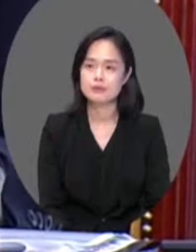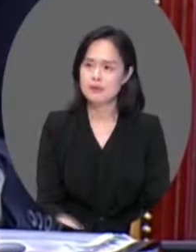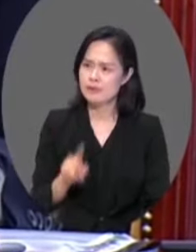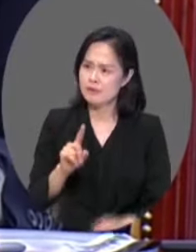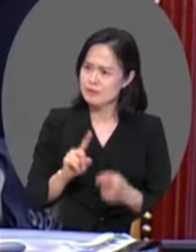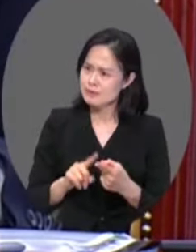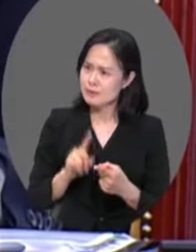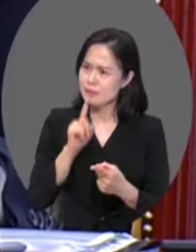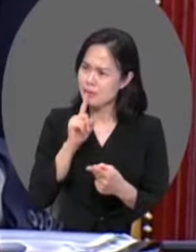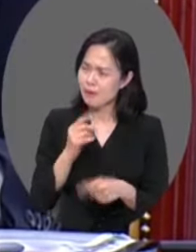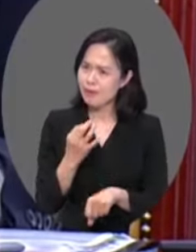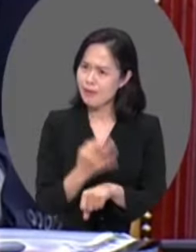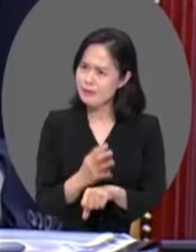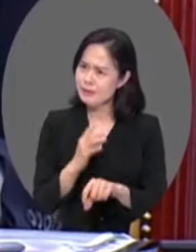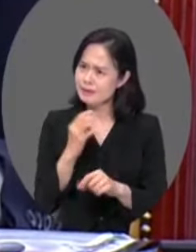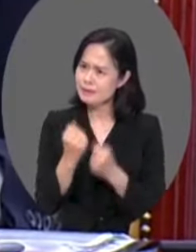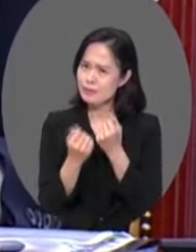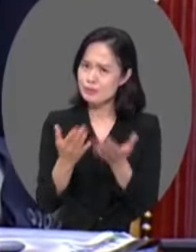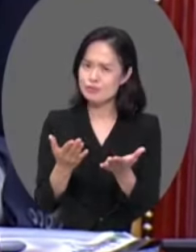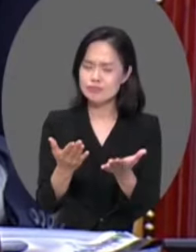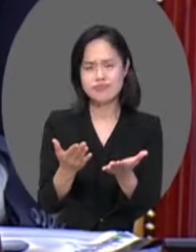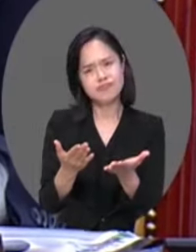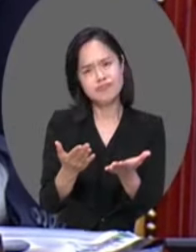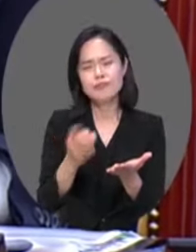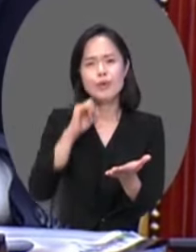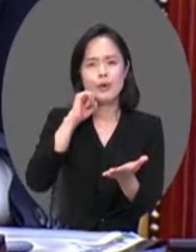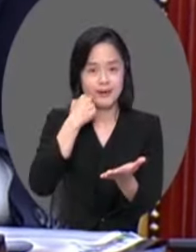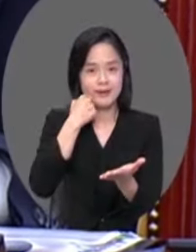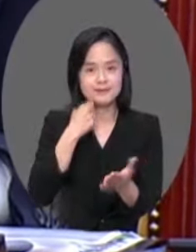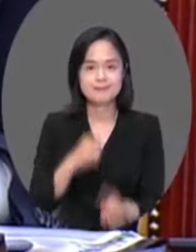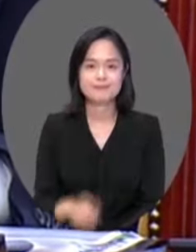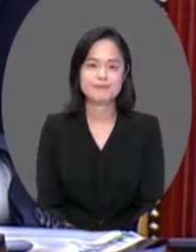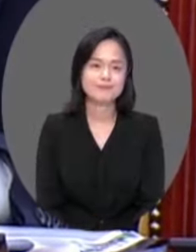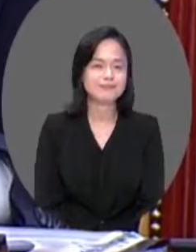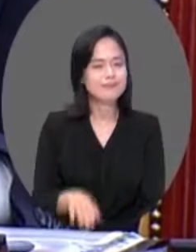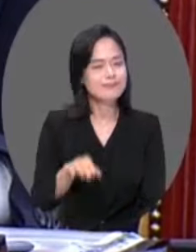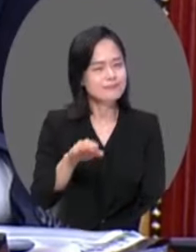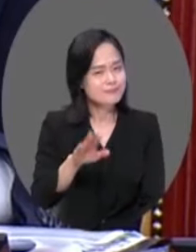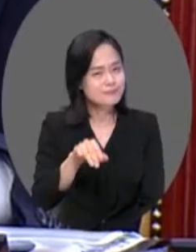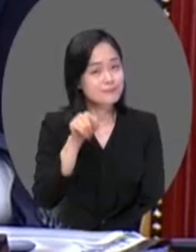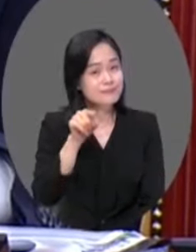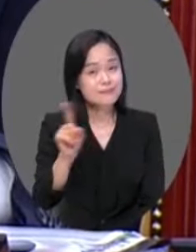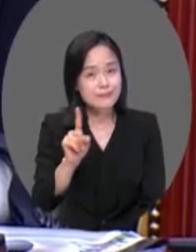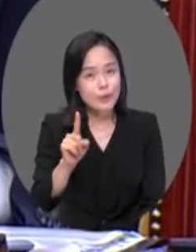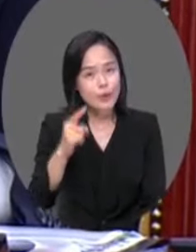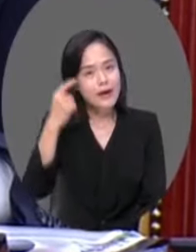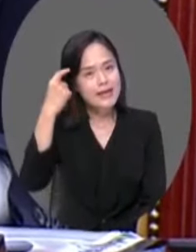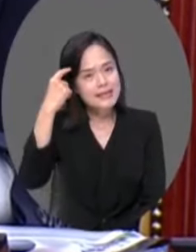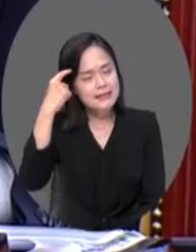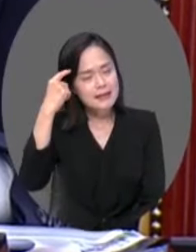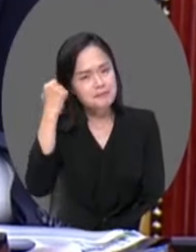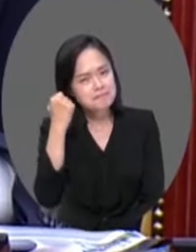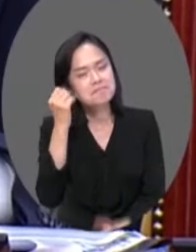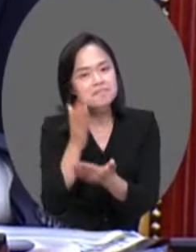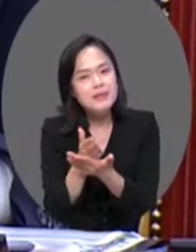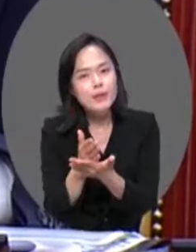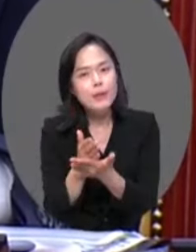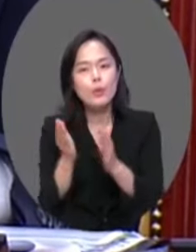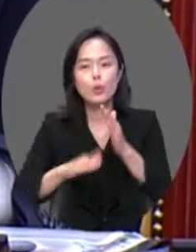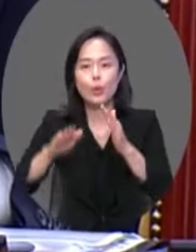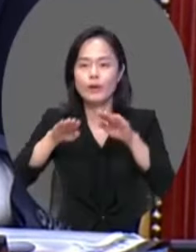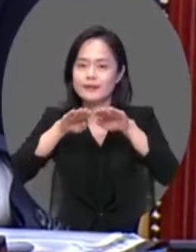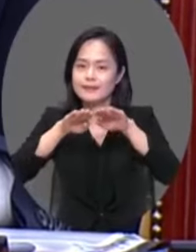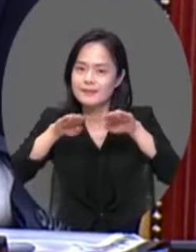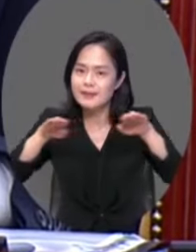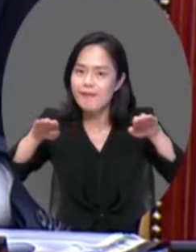합니다. 윤석열 정부의 국정 철학을 제가 말씀드린 좀 웃기긴 한데 이념과 편향을 극복하고 공정과 상식에 맞게 대한민국을 변화시킨다가